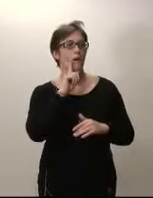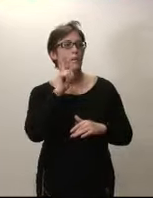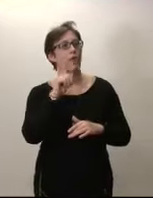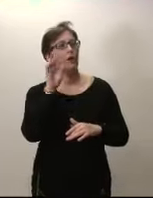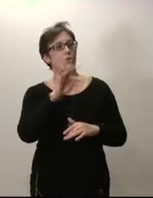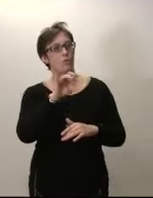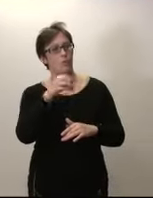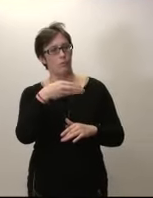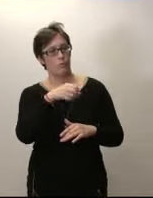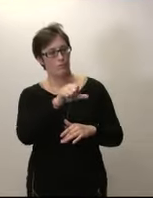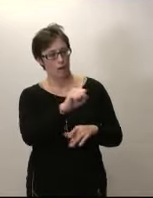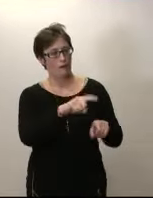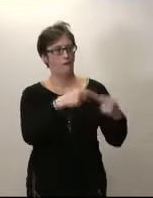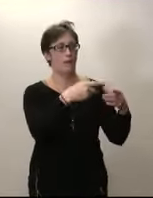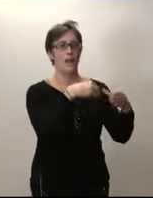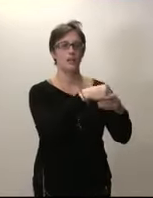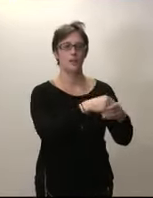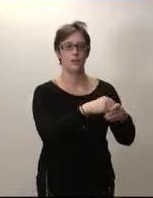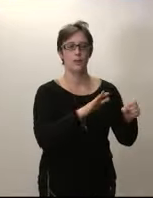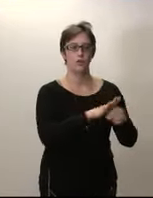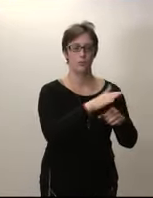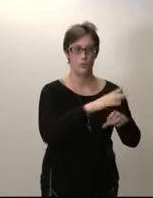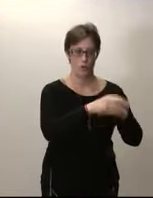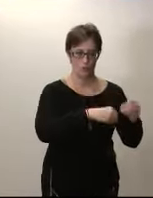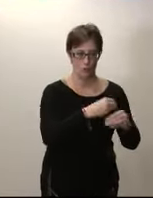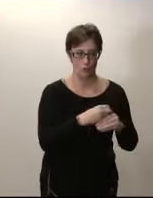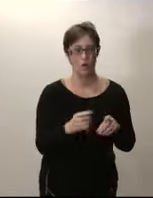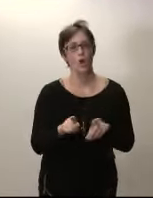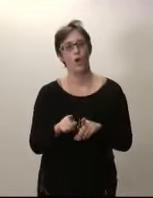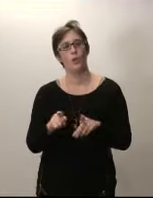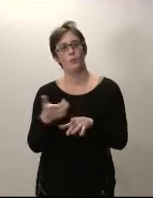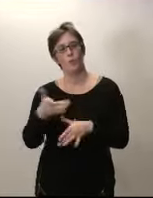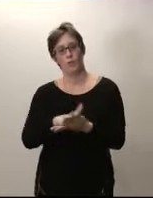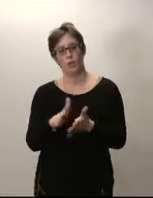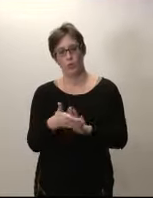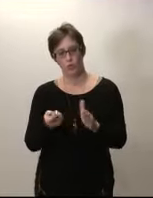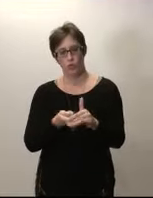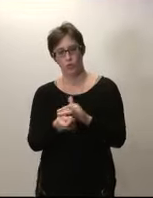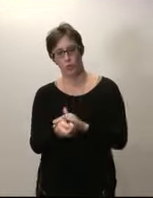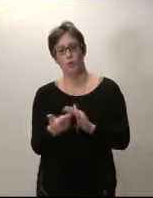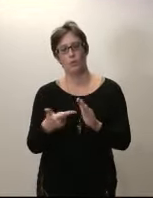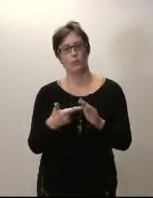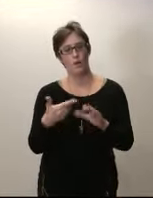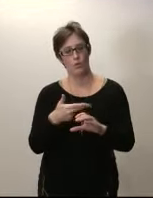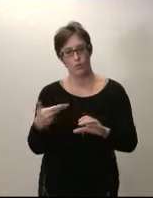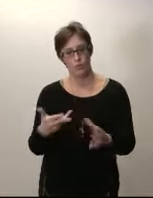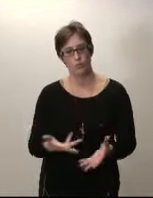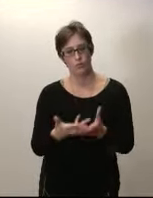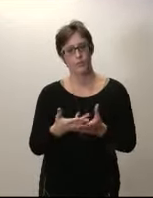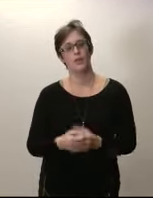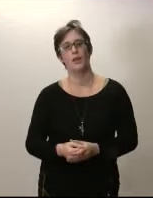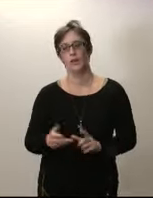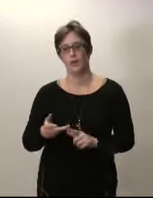monde junior. Pour l'Esti, en soutien à Jérôme Bortoluzzi pour le haut niveau, 2000 euros. Le Sporting